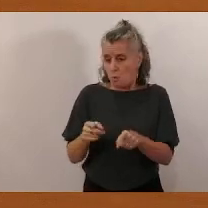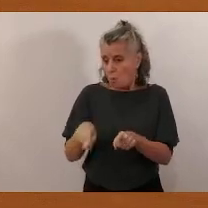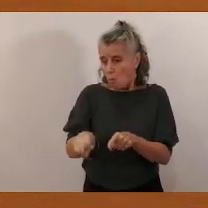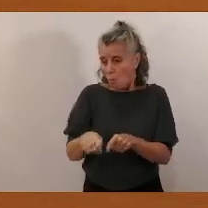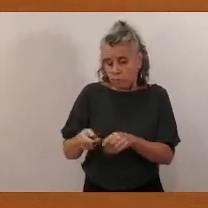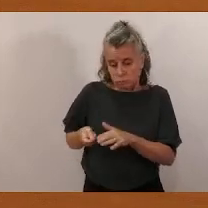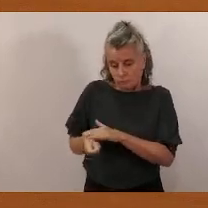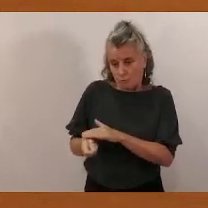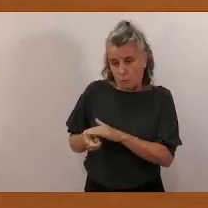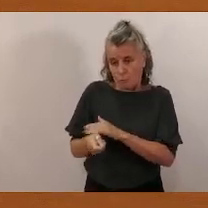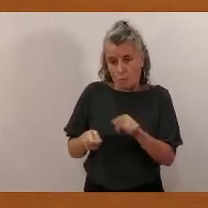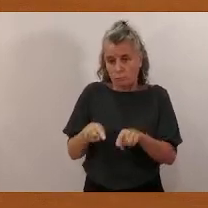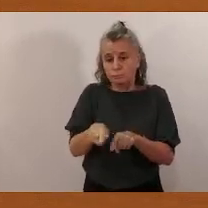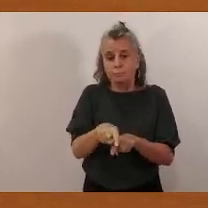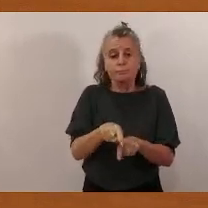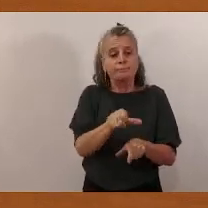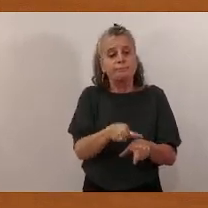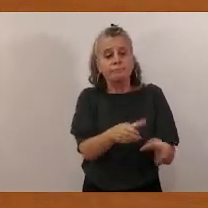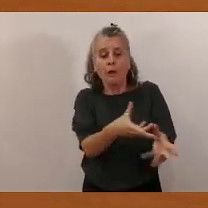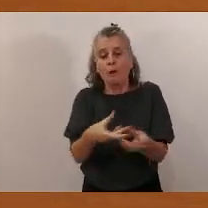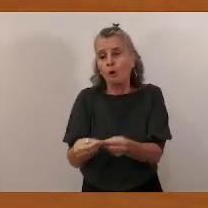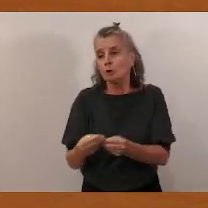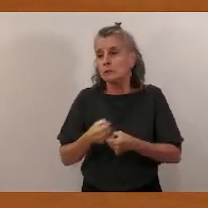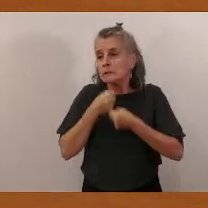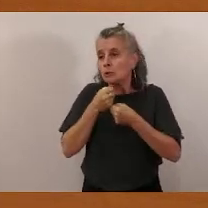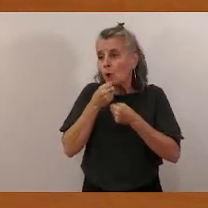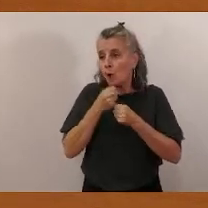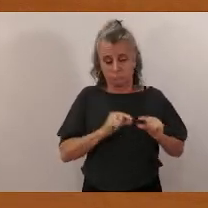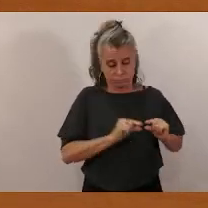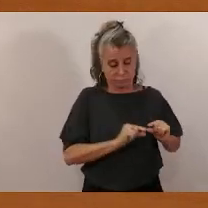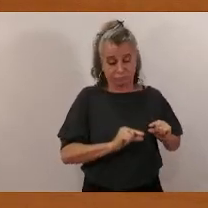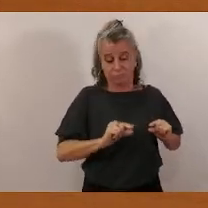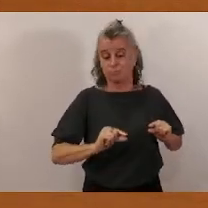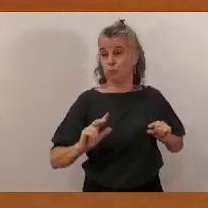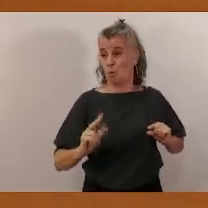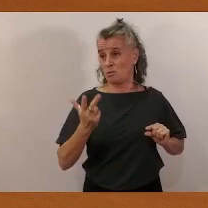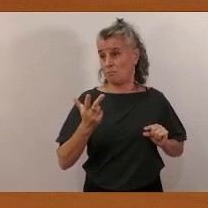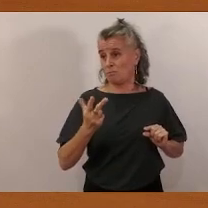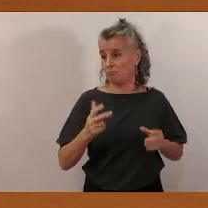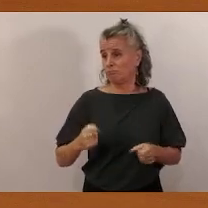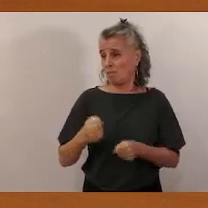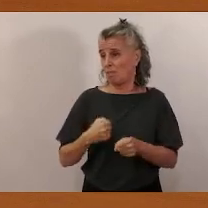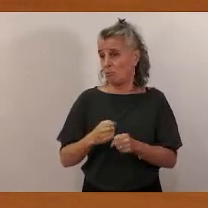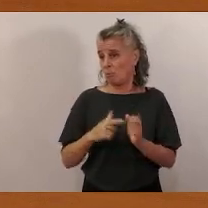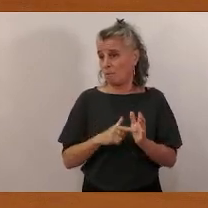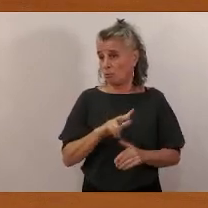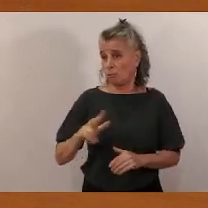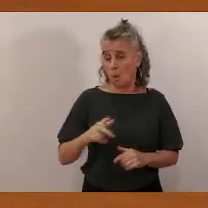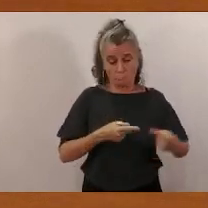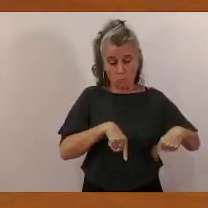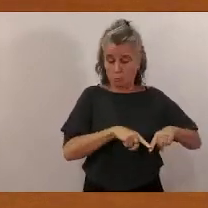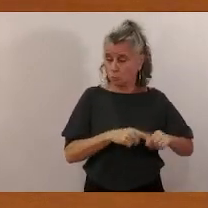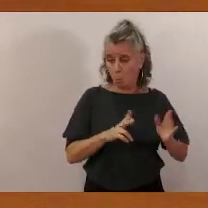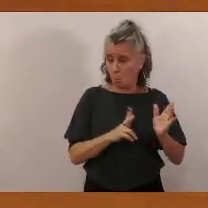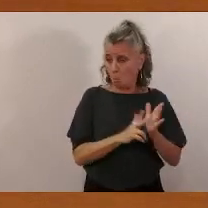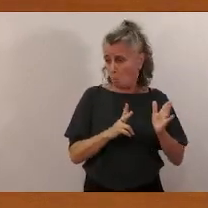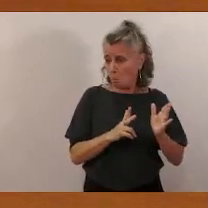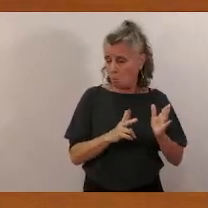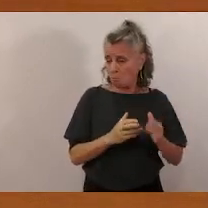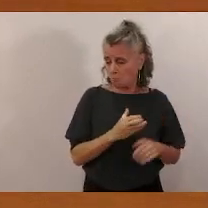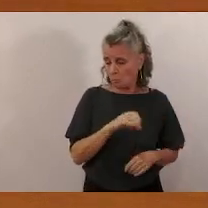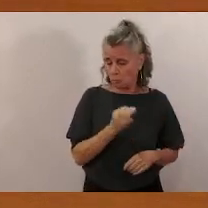des seniors, et c'est la troisième répartition 2023 qui a reçu un avis favorable de la commission. Pour le